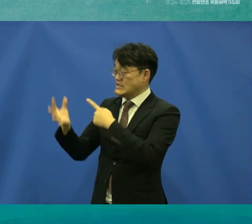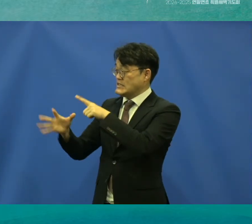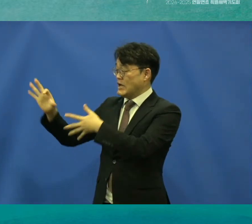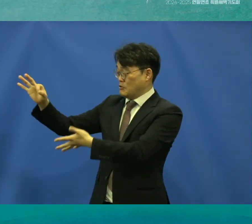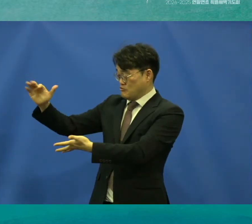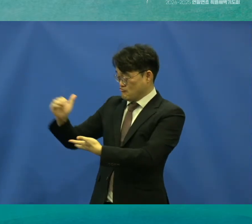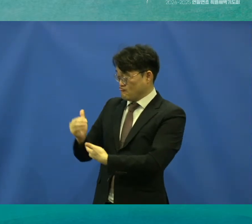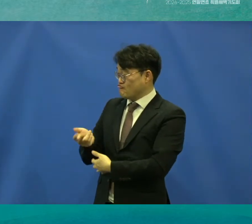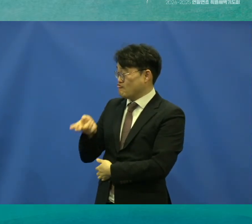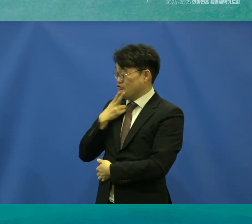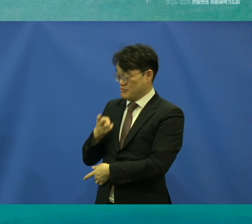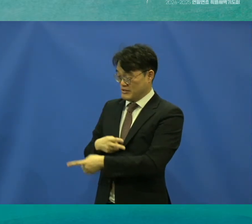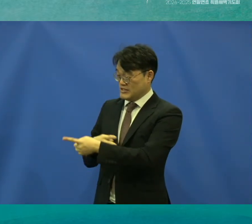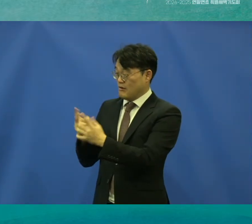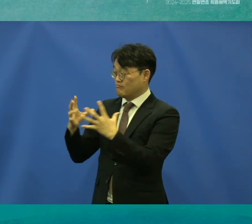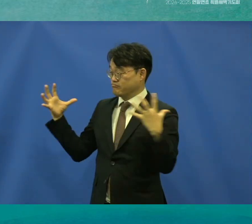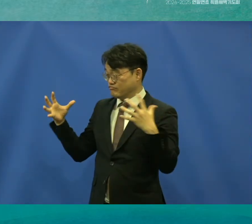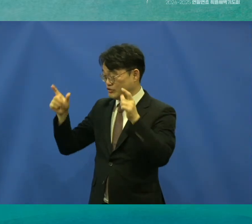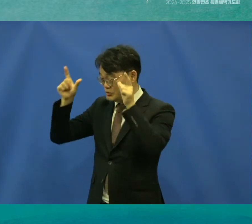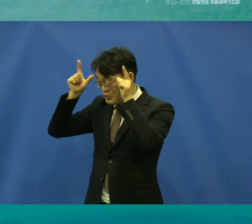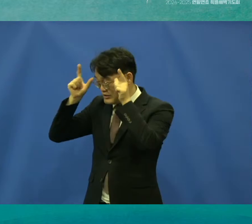저 살찐 송아지를